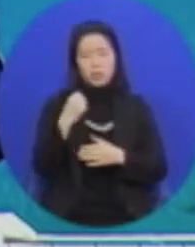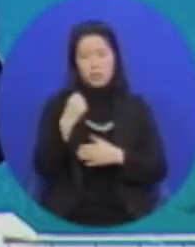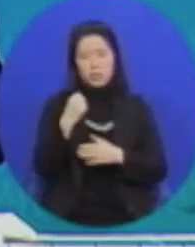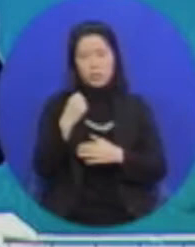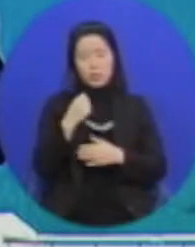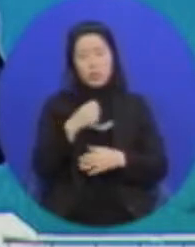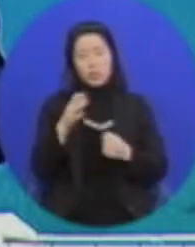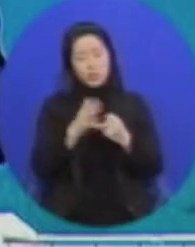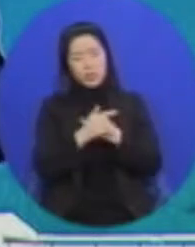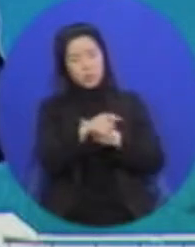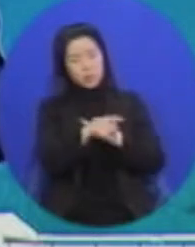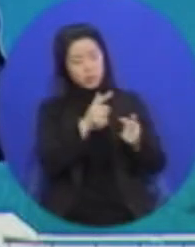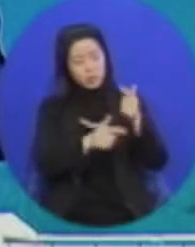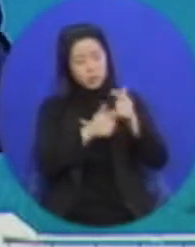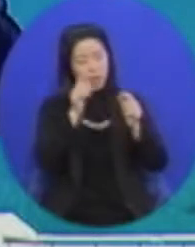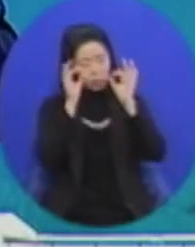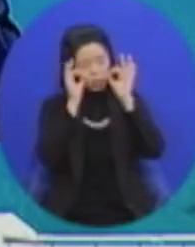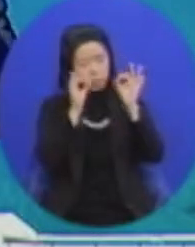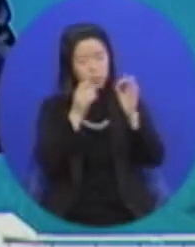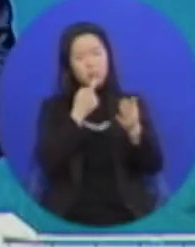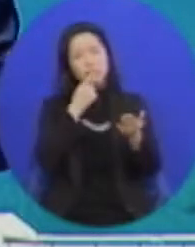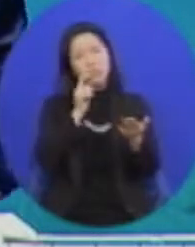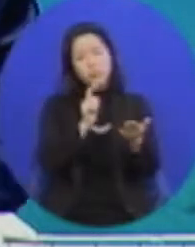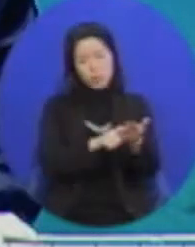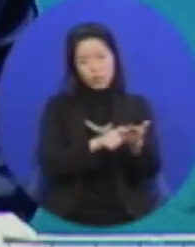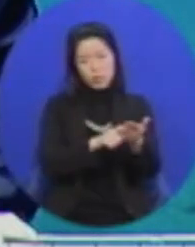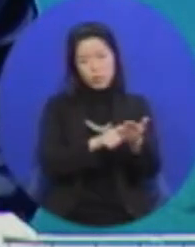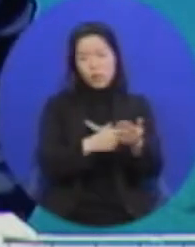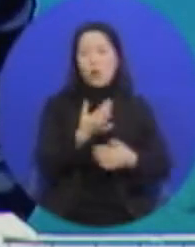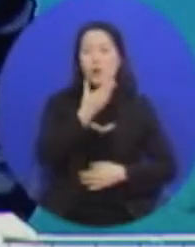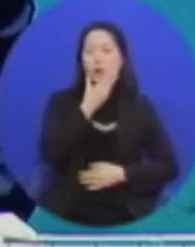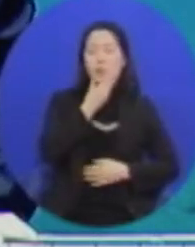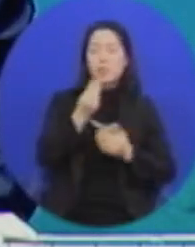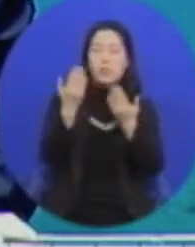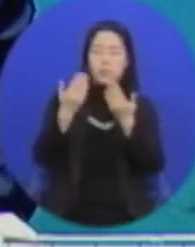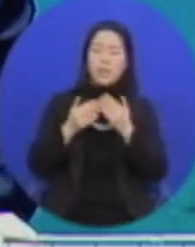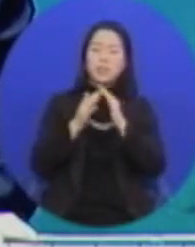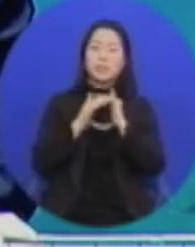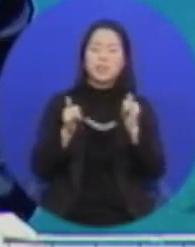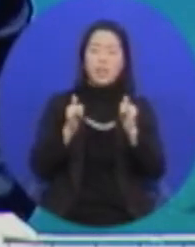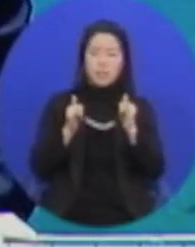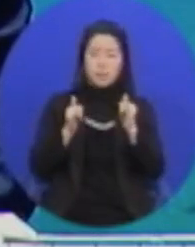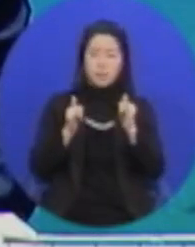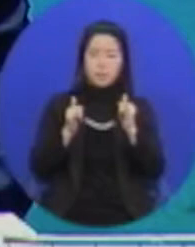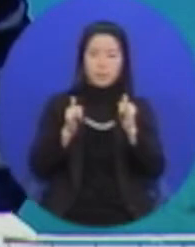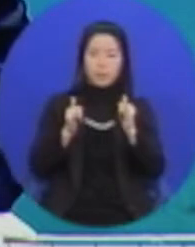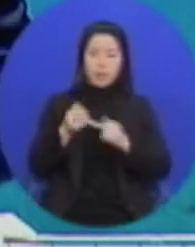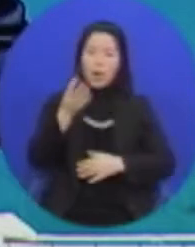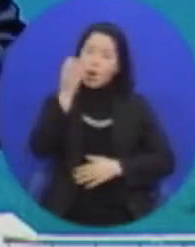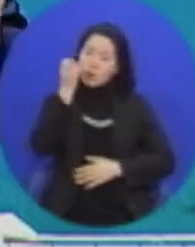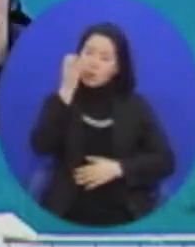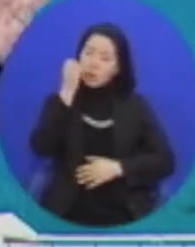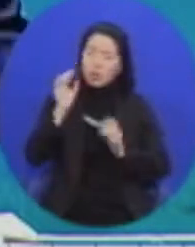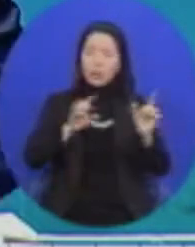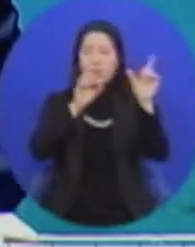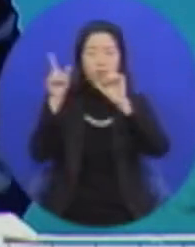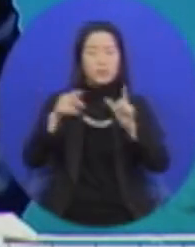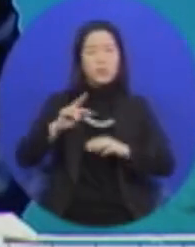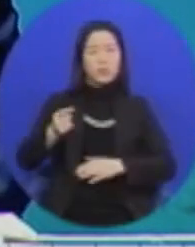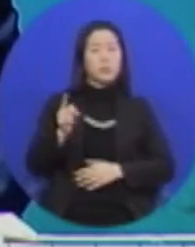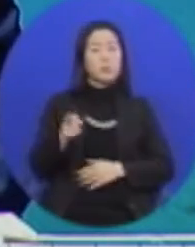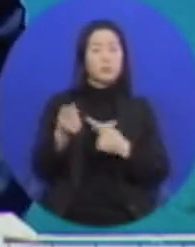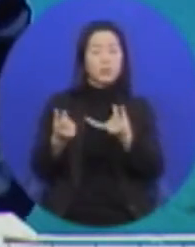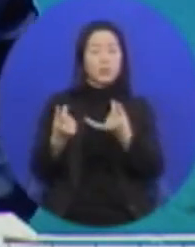쉽습니까 그죠 그게 복을 받은 사람의 모습은 복을 받은 사람은 이상하게 살아도 그렇게 사라져